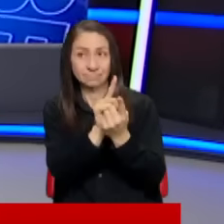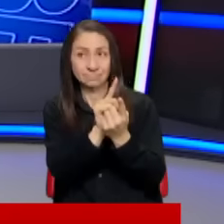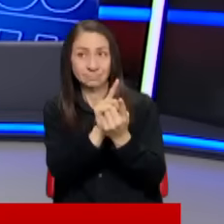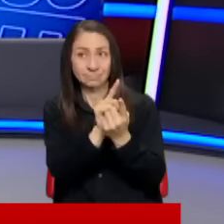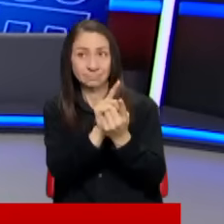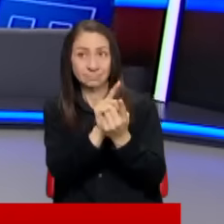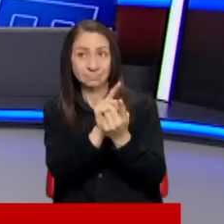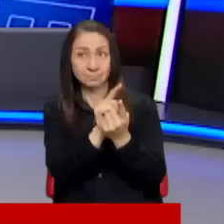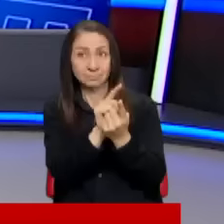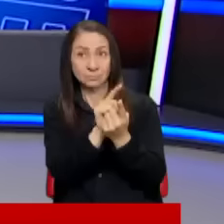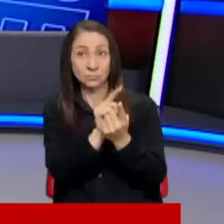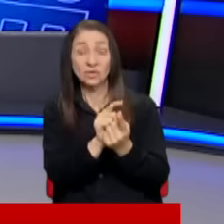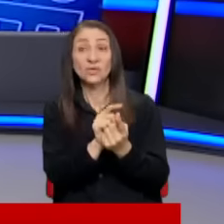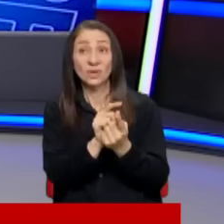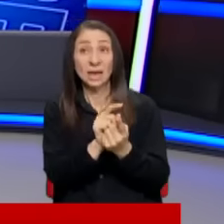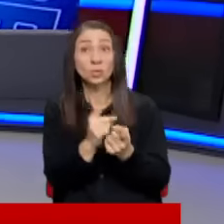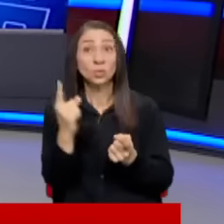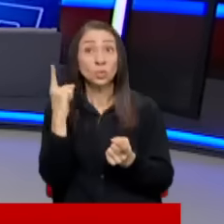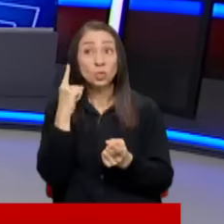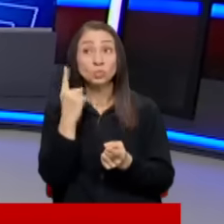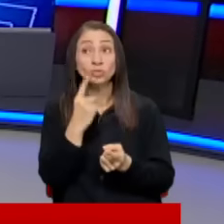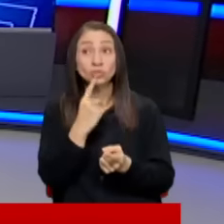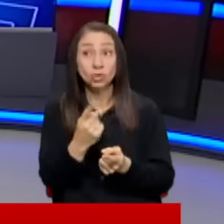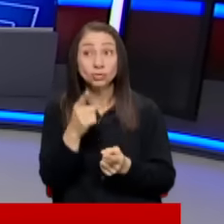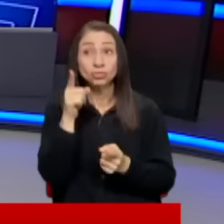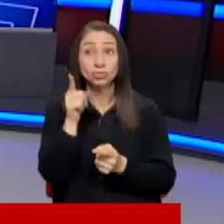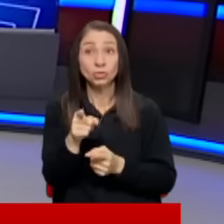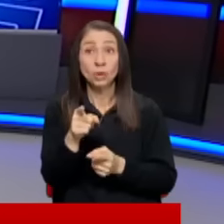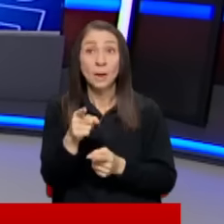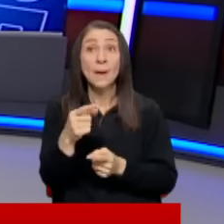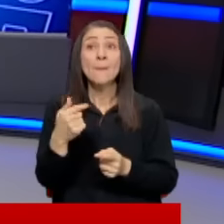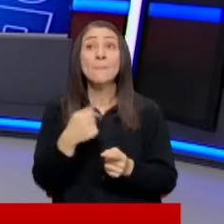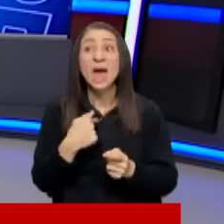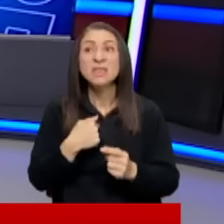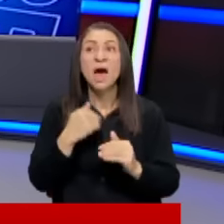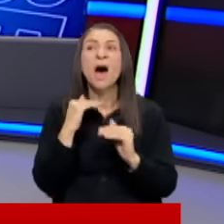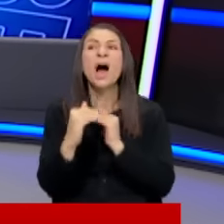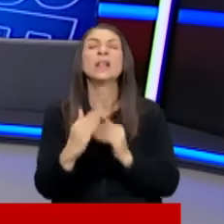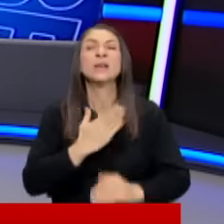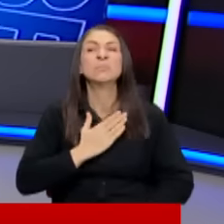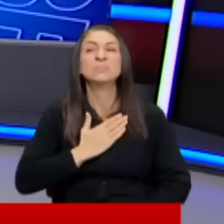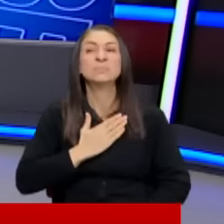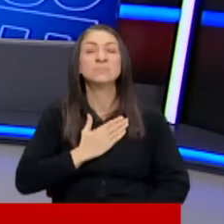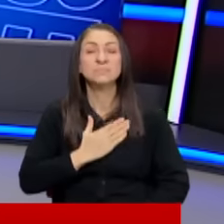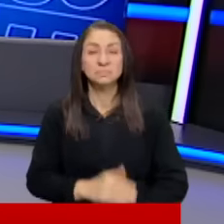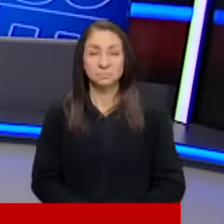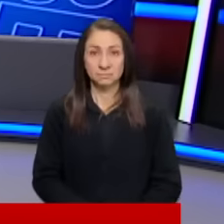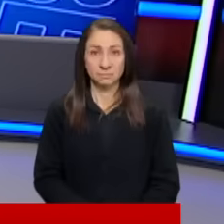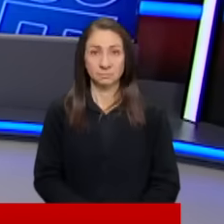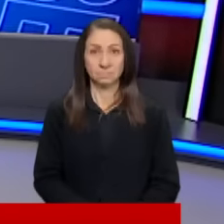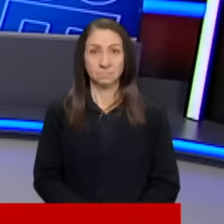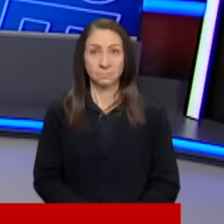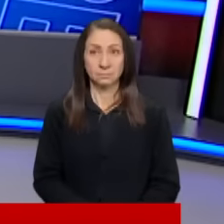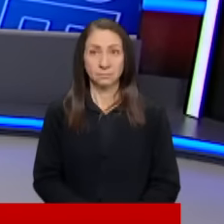gelişi ve duyduğumuz söz şu. Ben halkım.